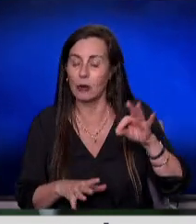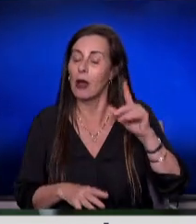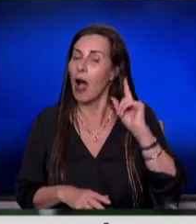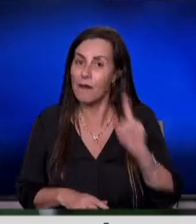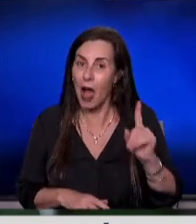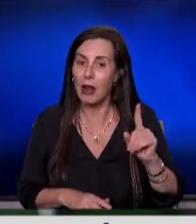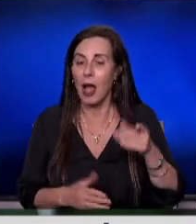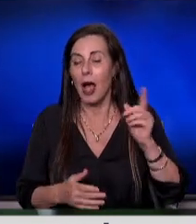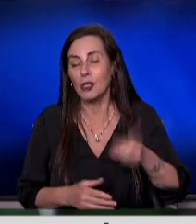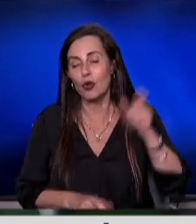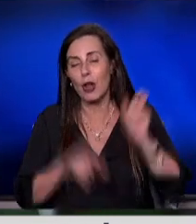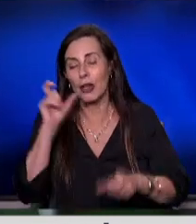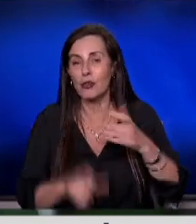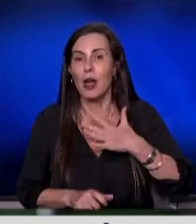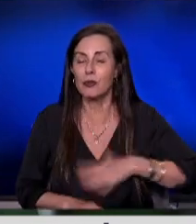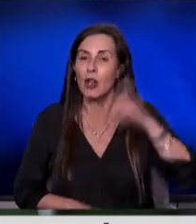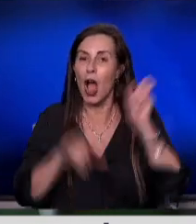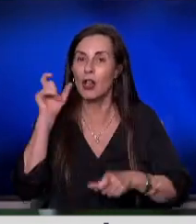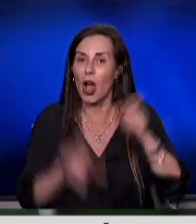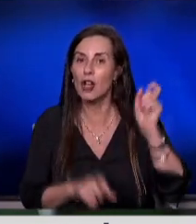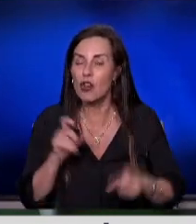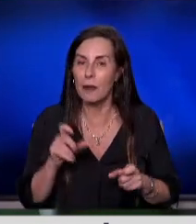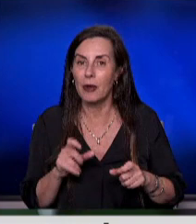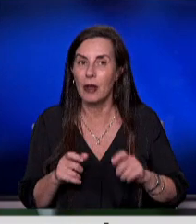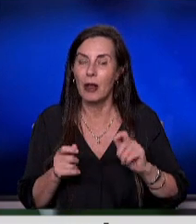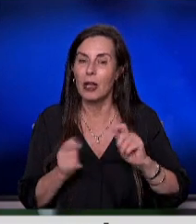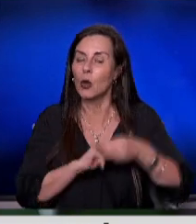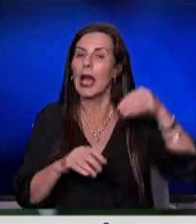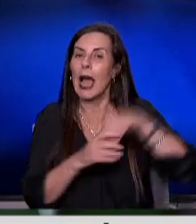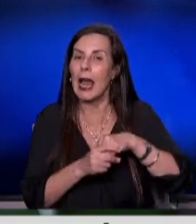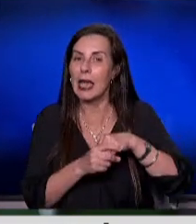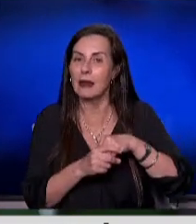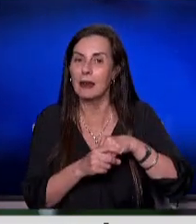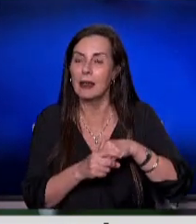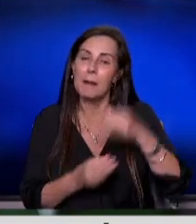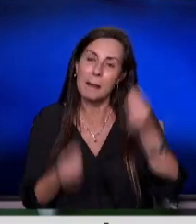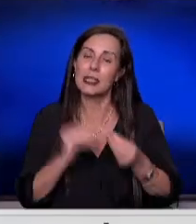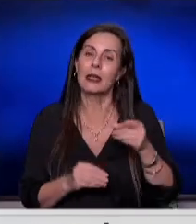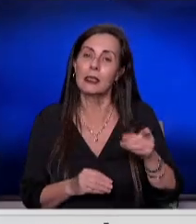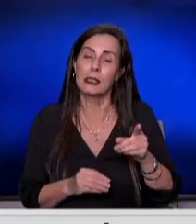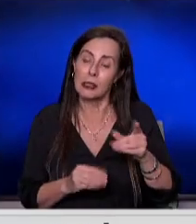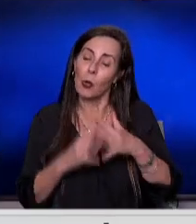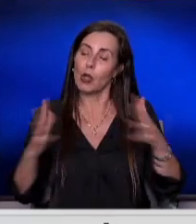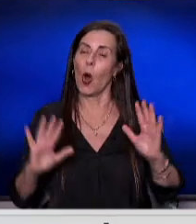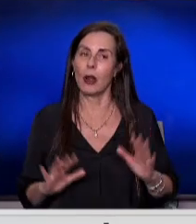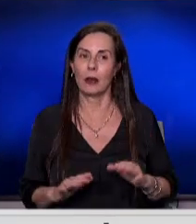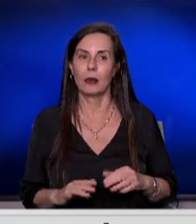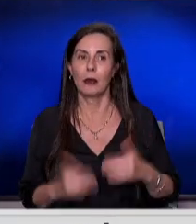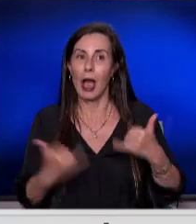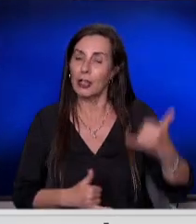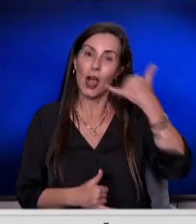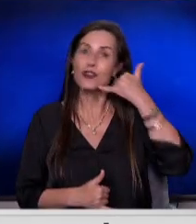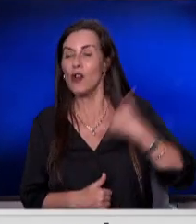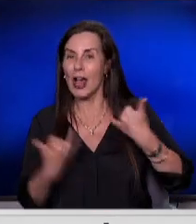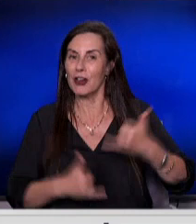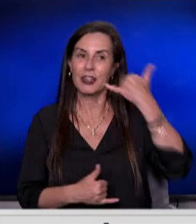זאת, הצורך של האנשים והרצון של האנשים להיות חלק מאותם משחקים הוא לא קטן. הרגע התקשרו ממנוי